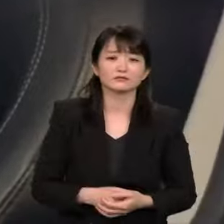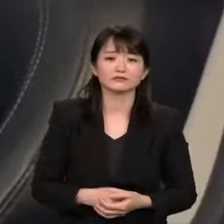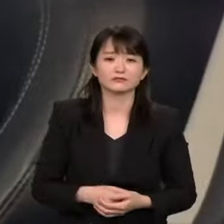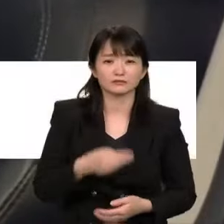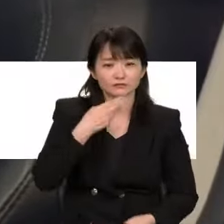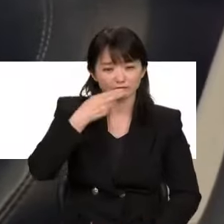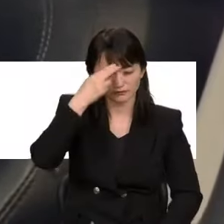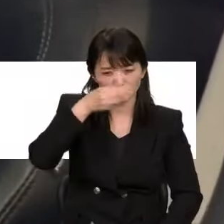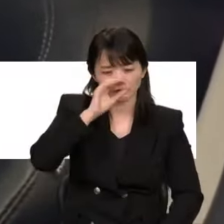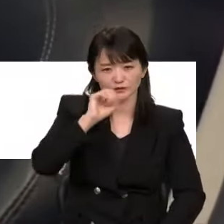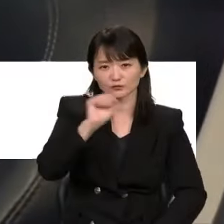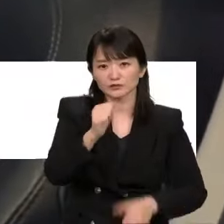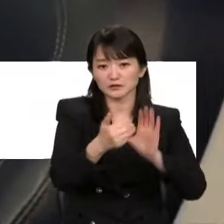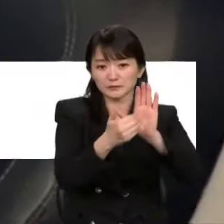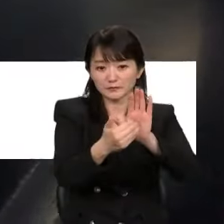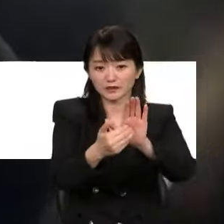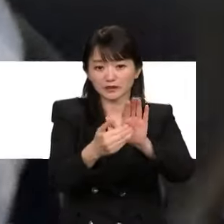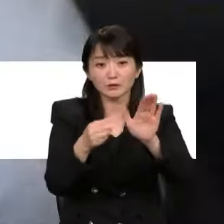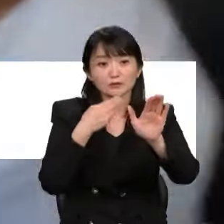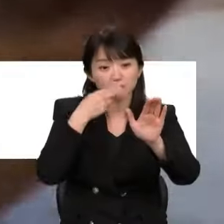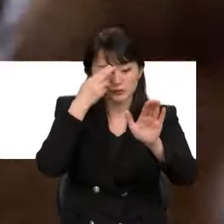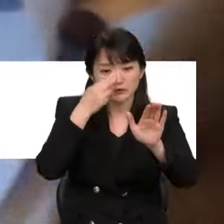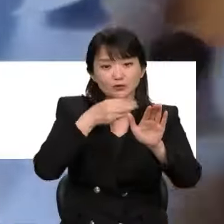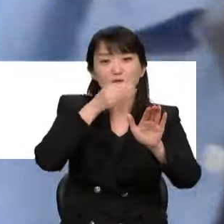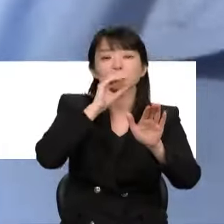음주운전 방지 장치에서 알코올이 검출된 경우